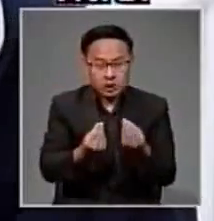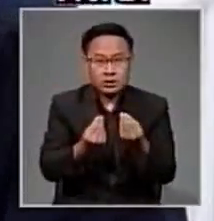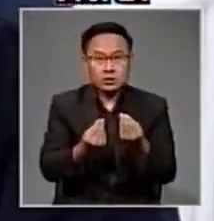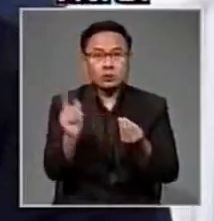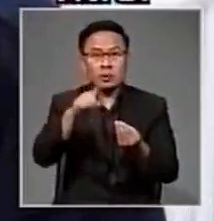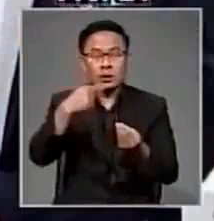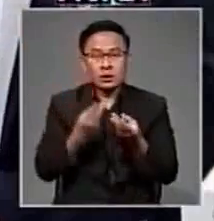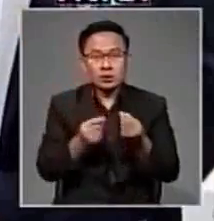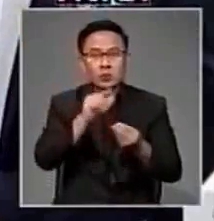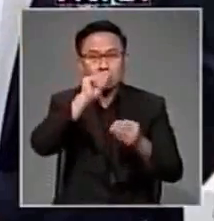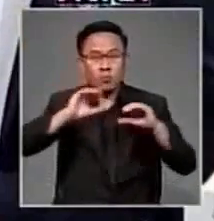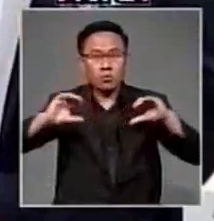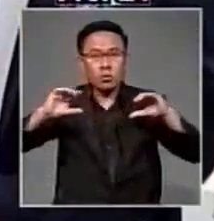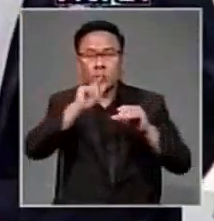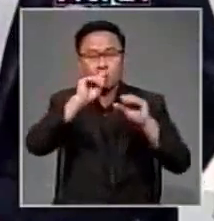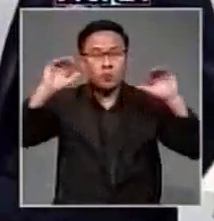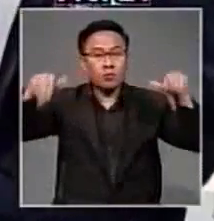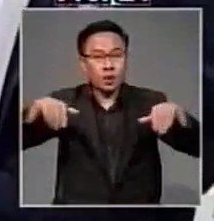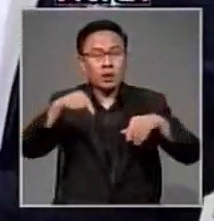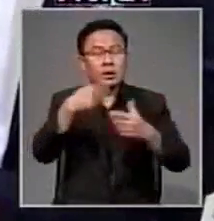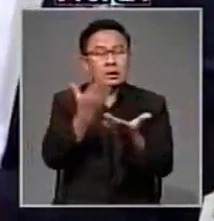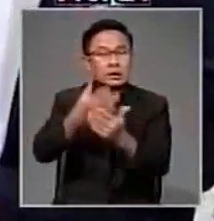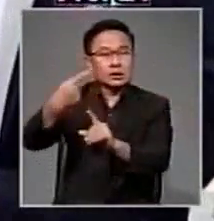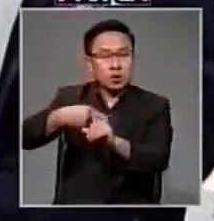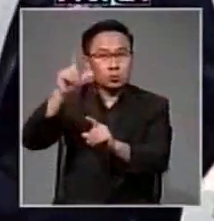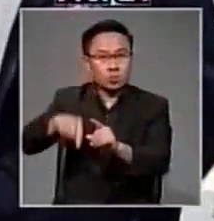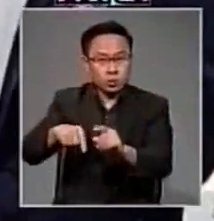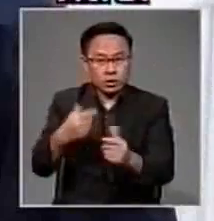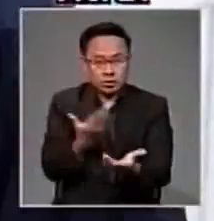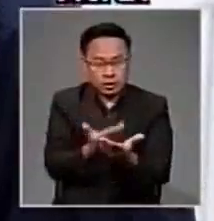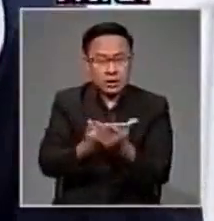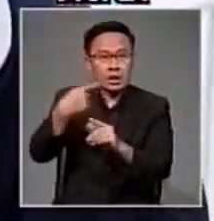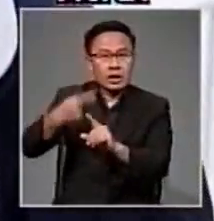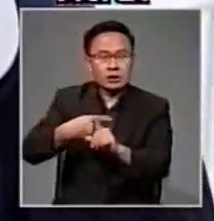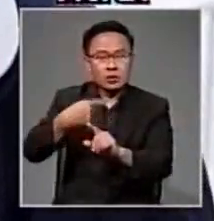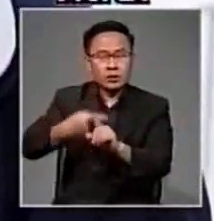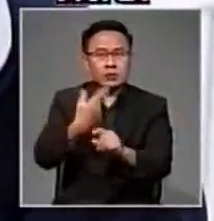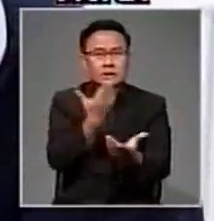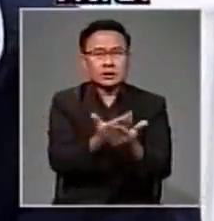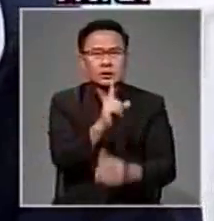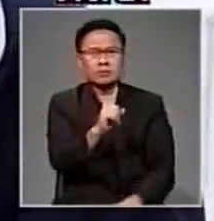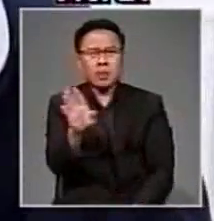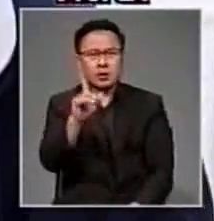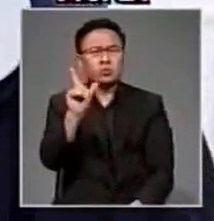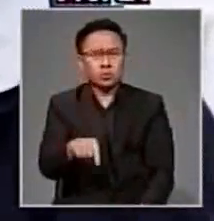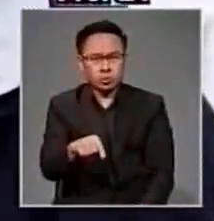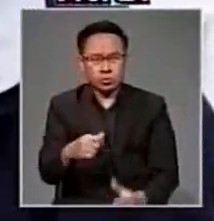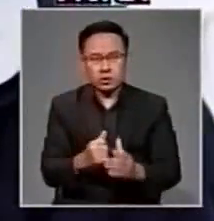กอย่างได้หมดครับแล้วก็เรื่องของที่ดินเป็นของกรมธนารักษ์นะครับต้องเช่าต ้ องเช่าซึ่งเท่าราคาถูกมาก ม